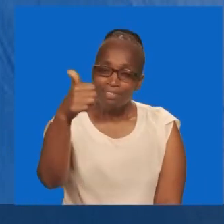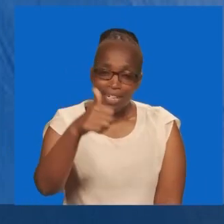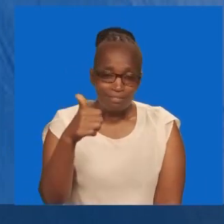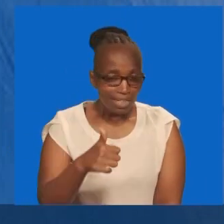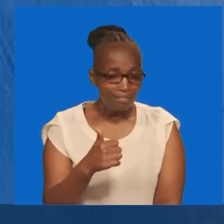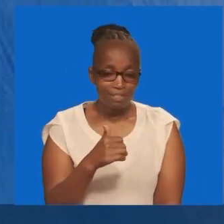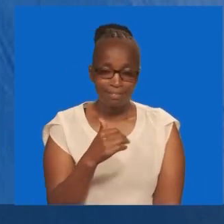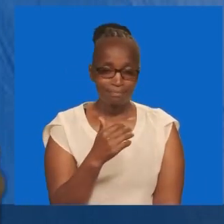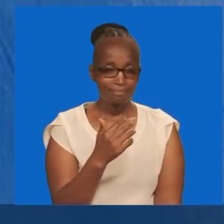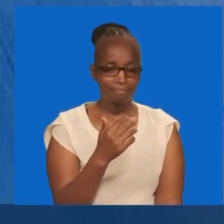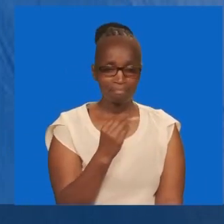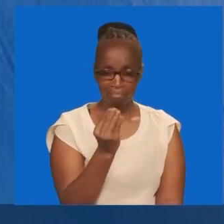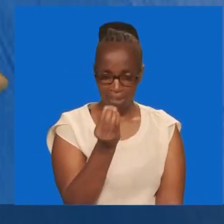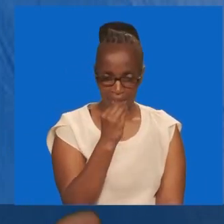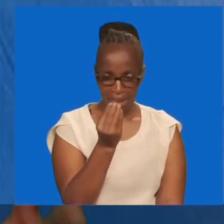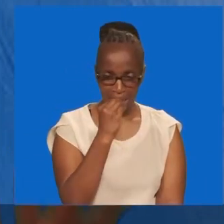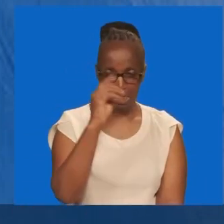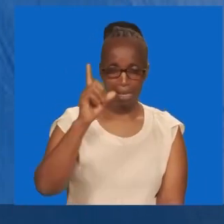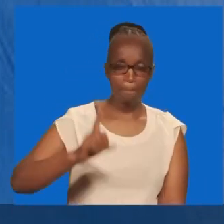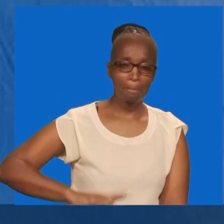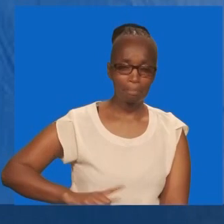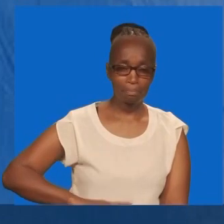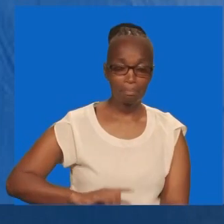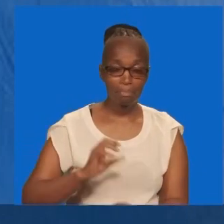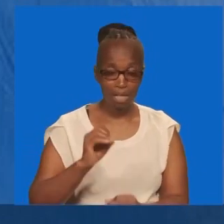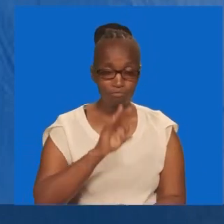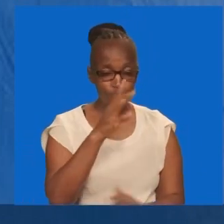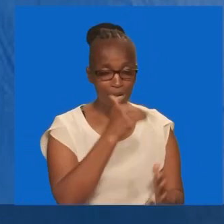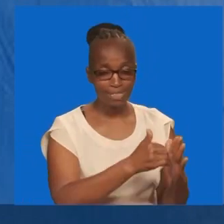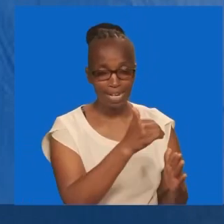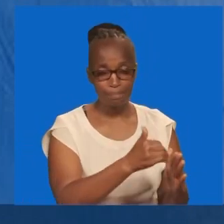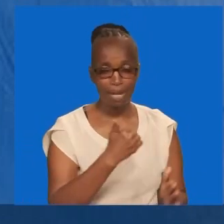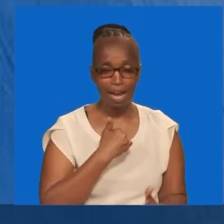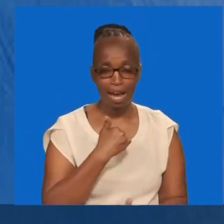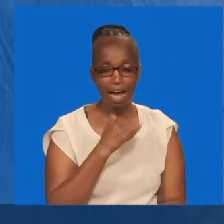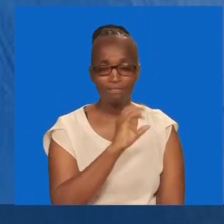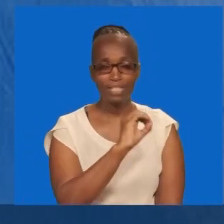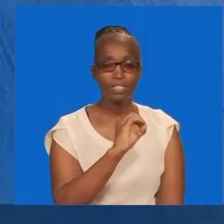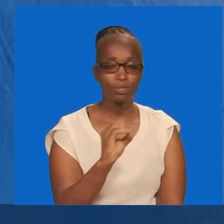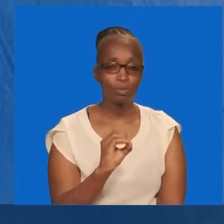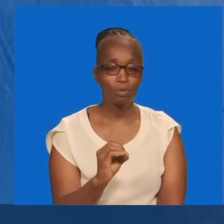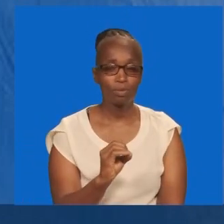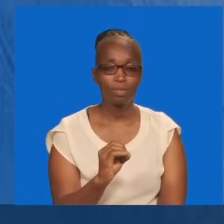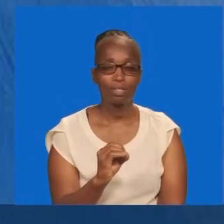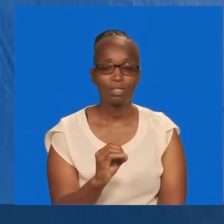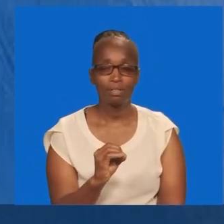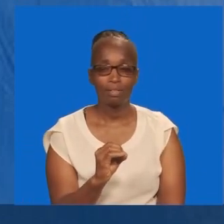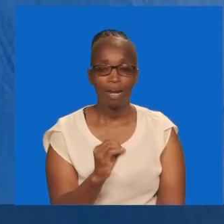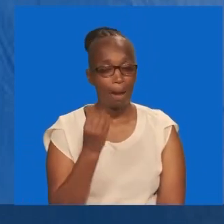Usijaribu ama uwezi ukakula ushiba kiwa wewe ni Mkristo kama mwanzako hana.